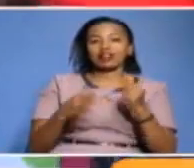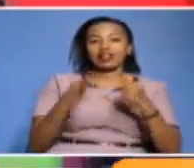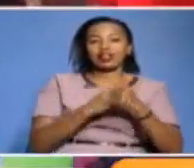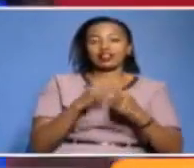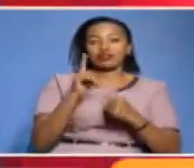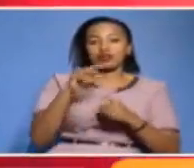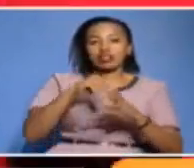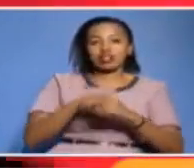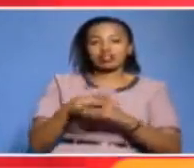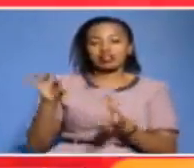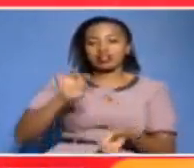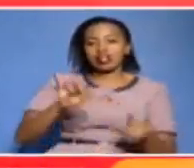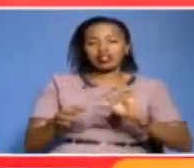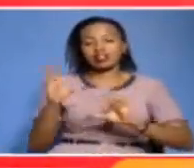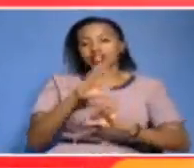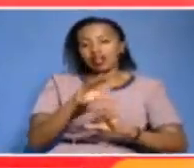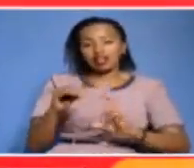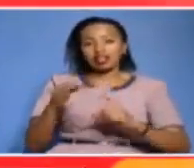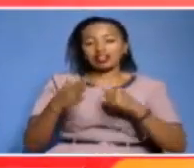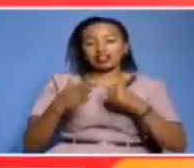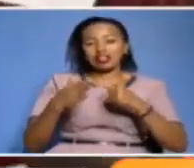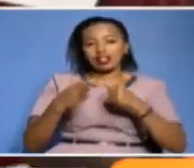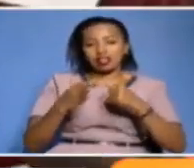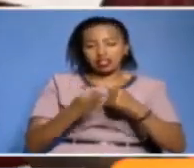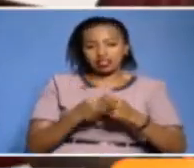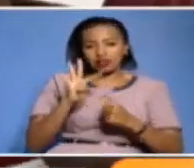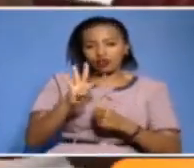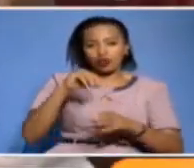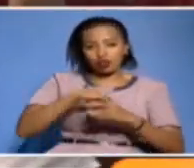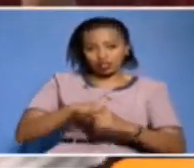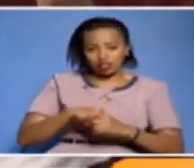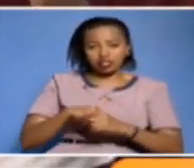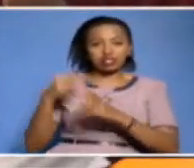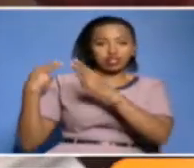la sayansi na 84% somo la jamii.